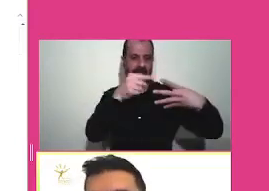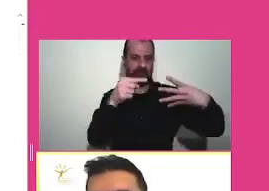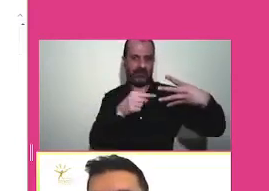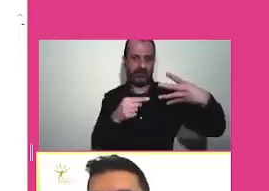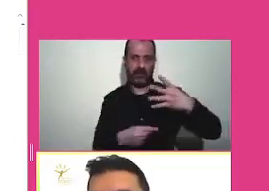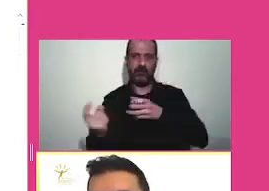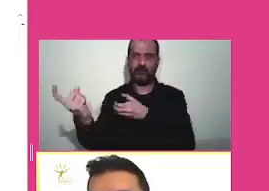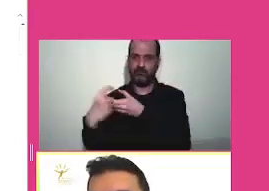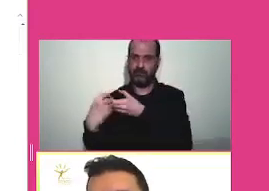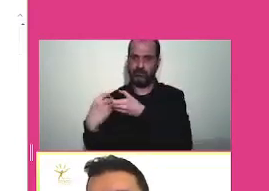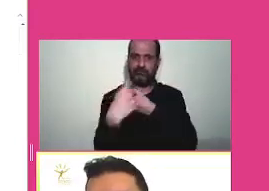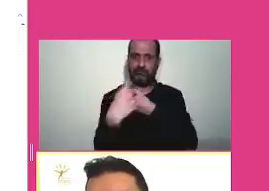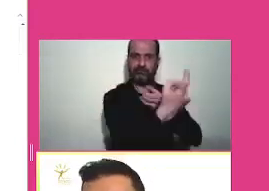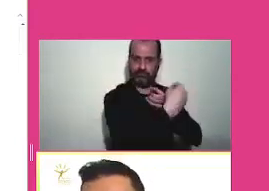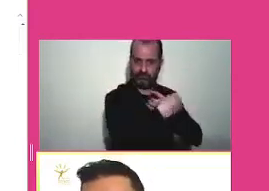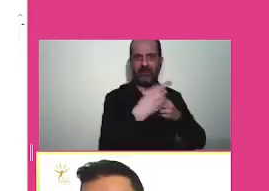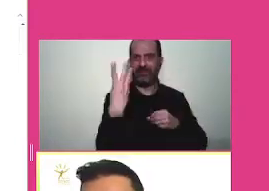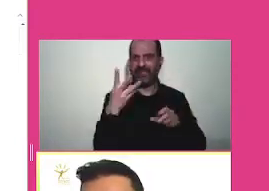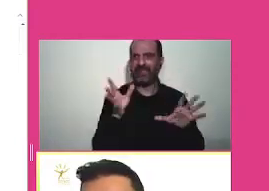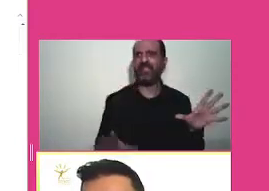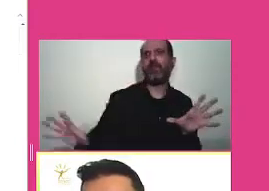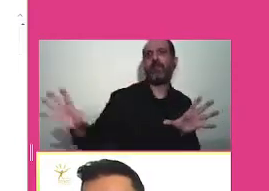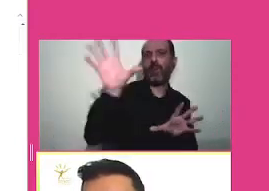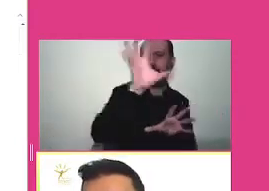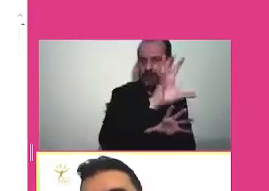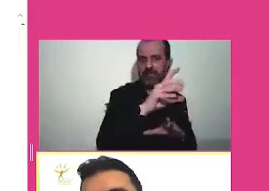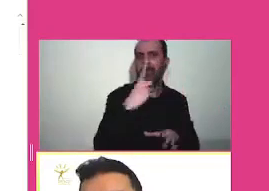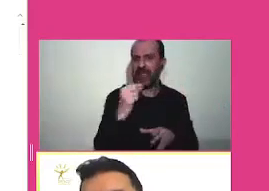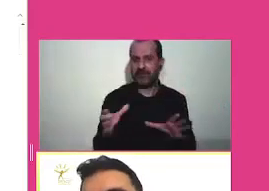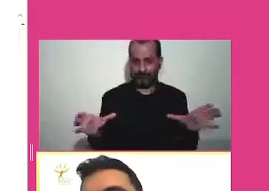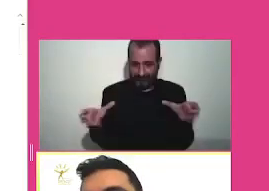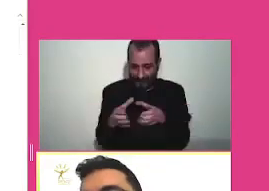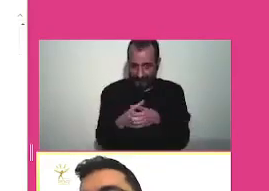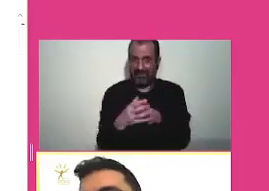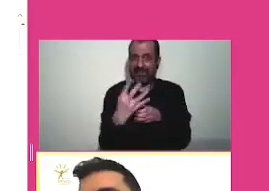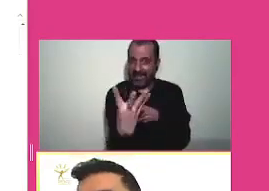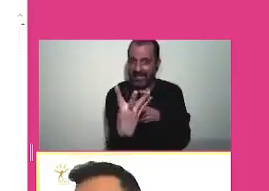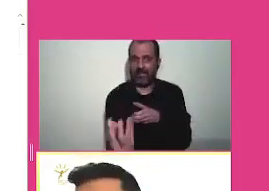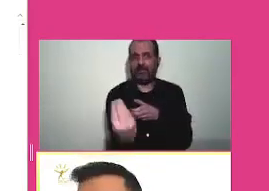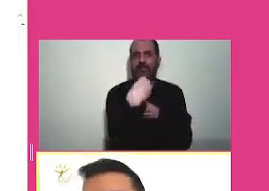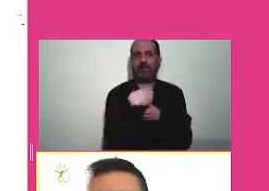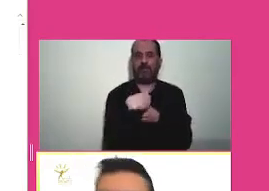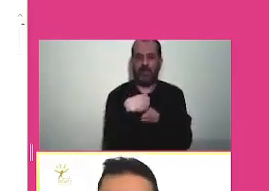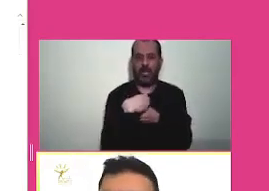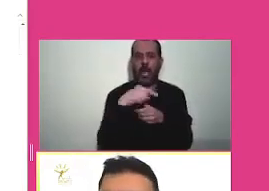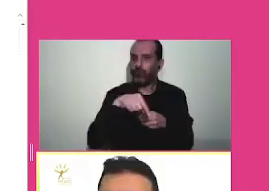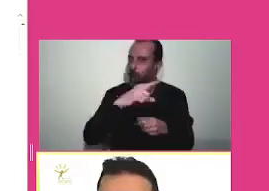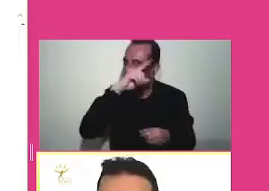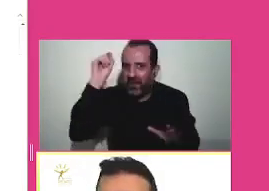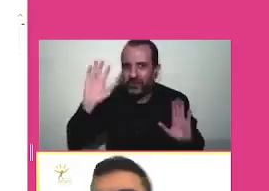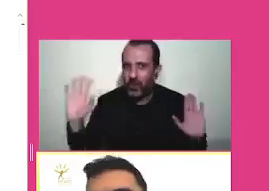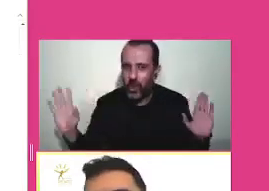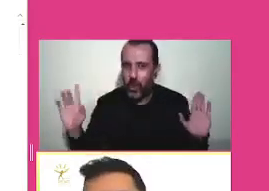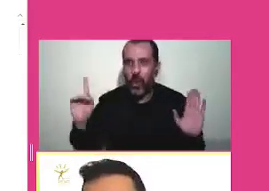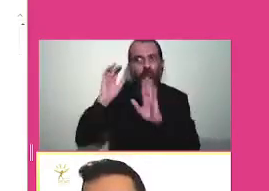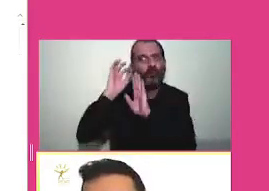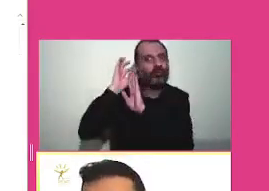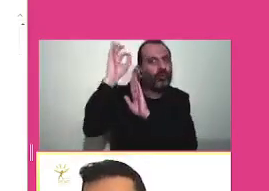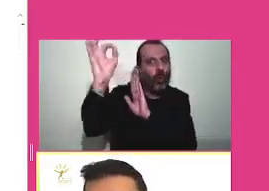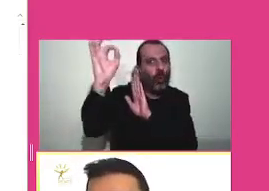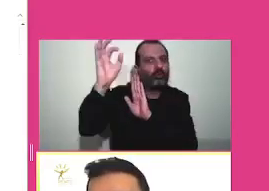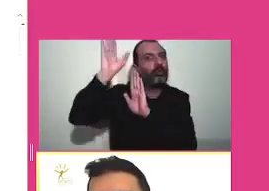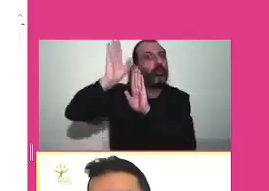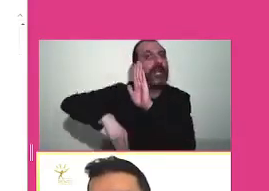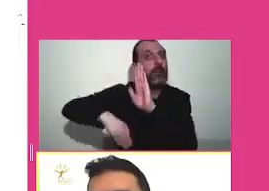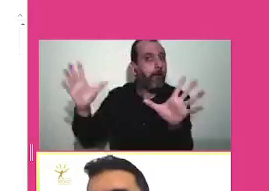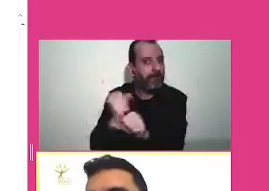εύκολο έτσι, μέσα από μια τέτοια στα προγράμματα να πετύχουμε τον τελικό σκοπό. Και είναι πολύ